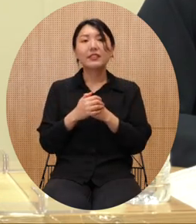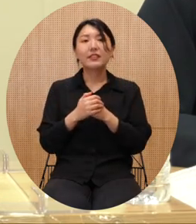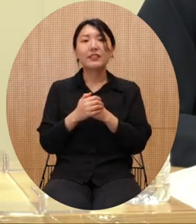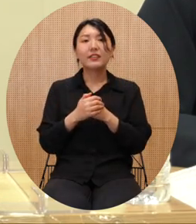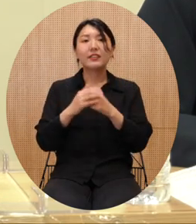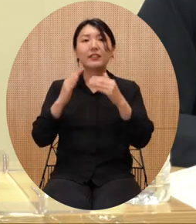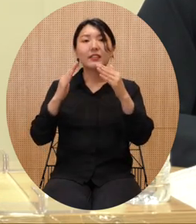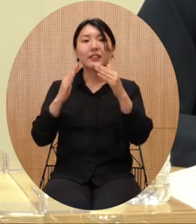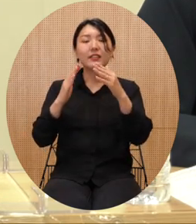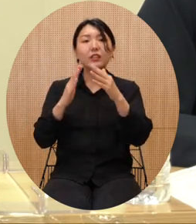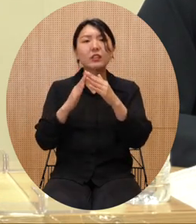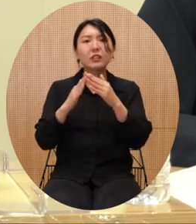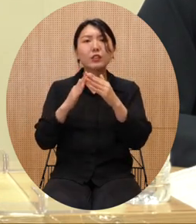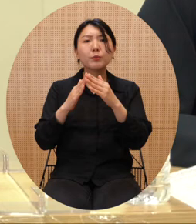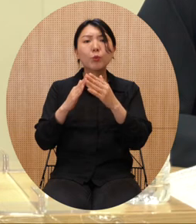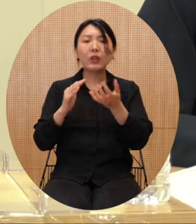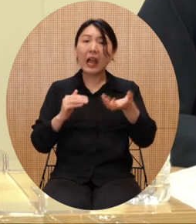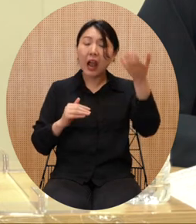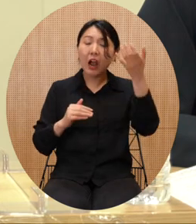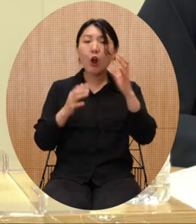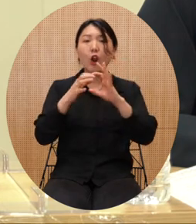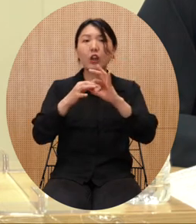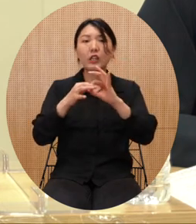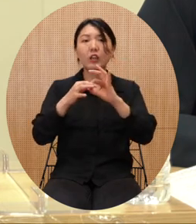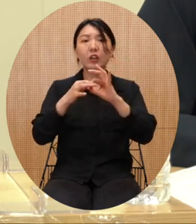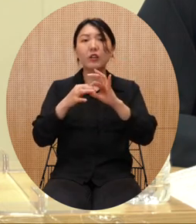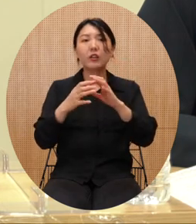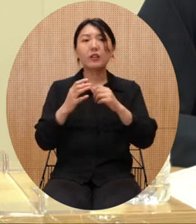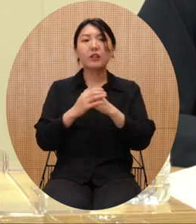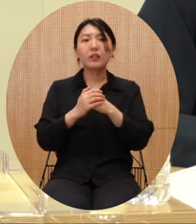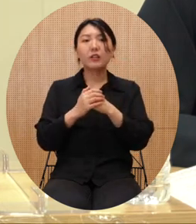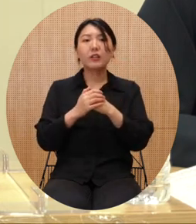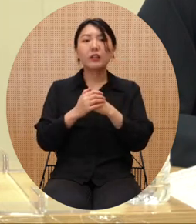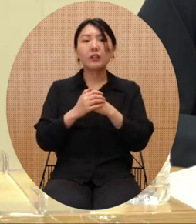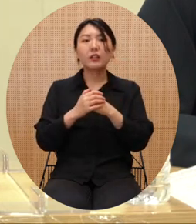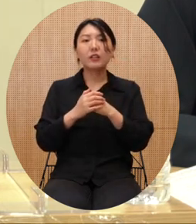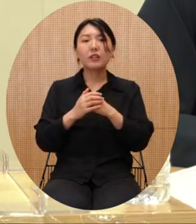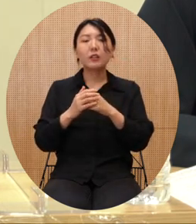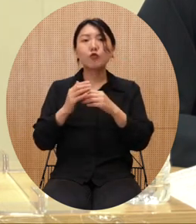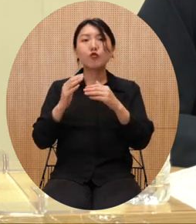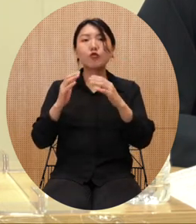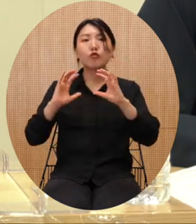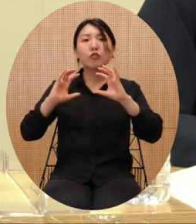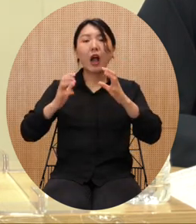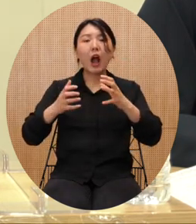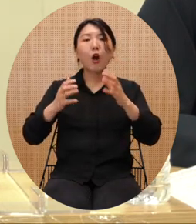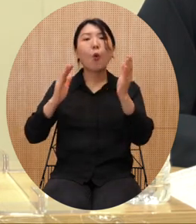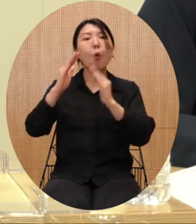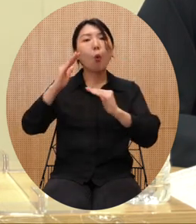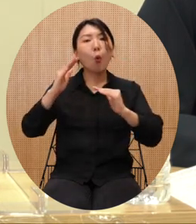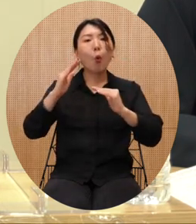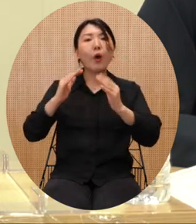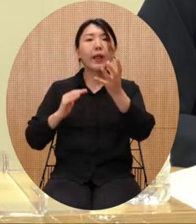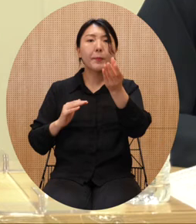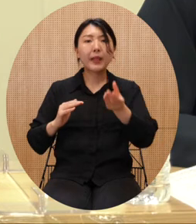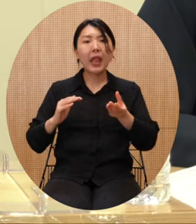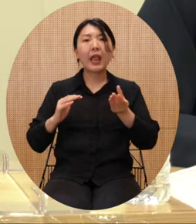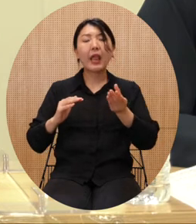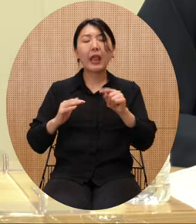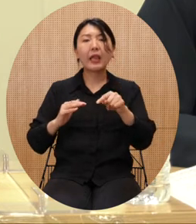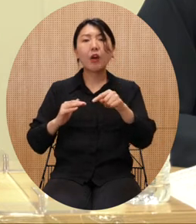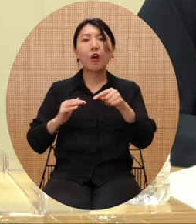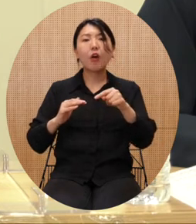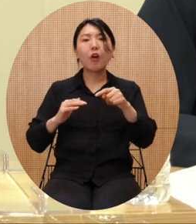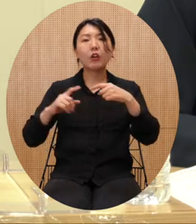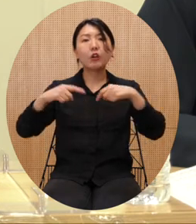그리고 주거 성향과 관련해서 예, 저희 현재 국가의 공공임대